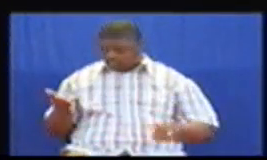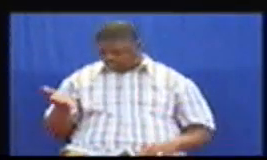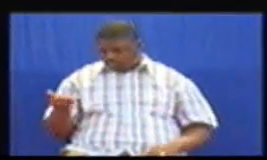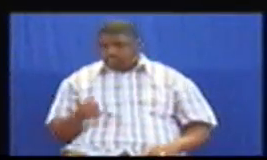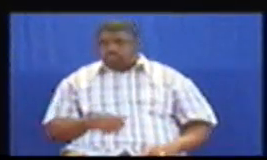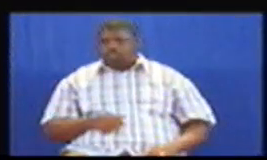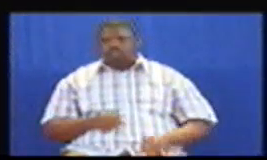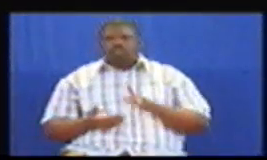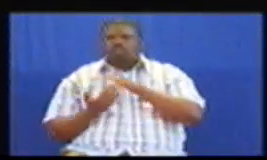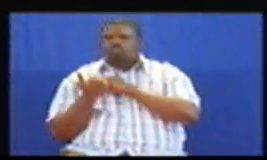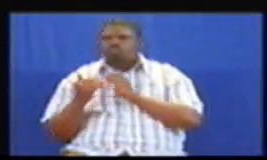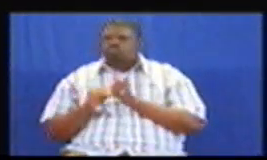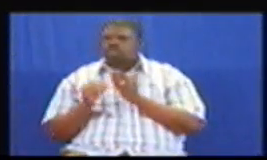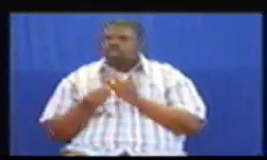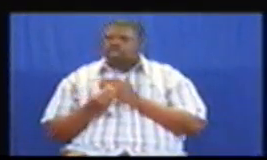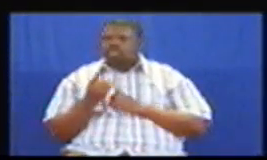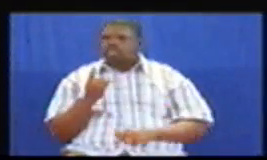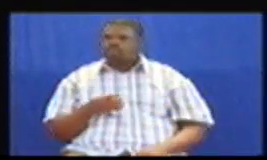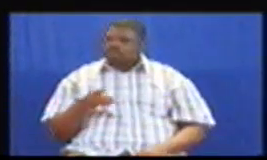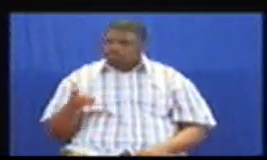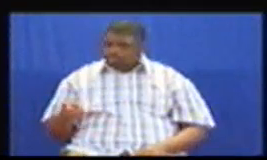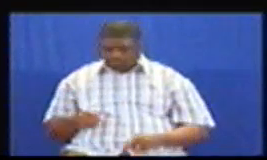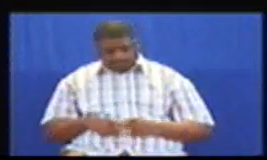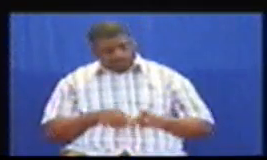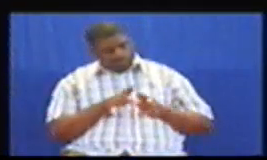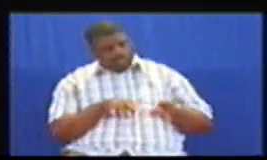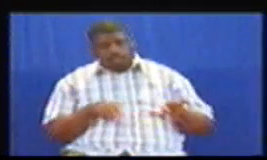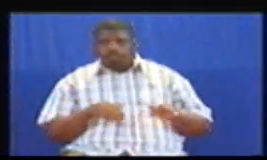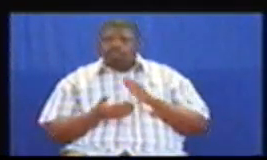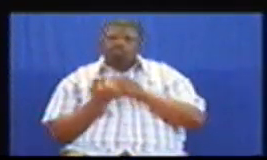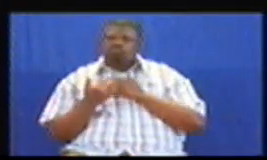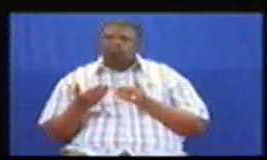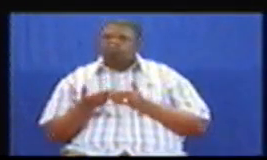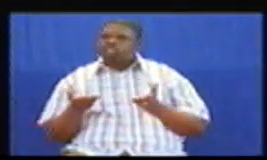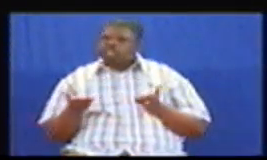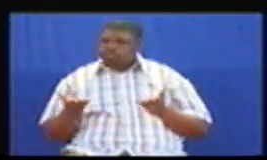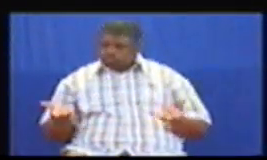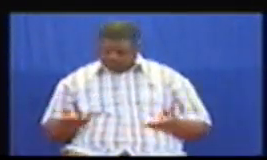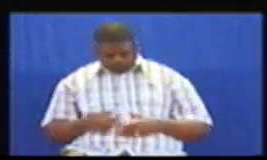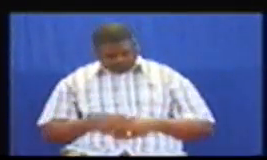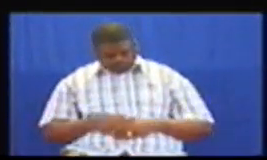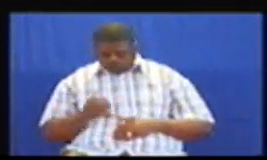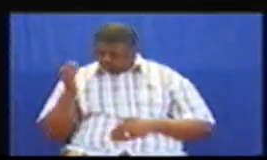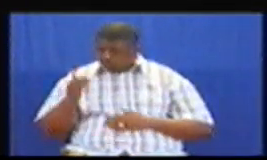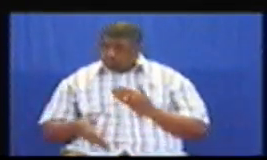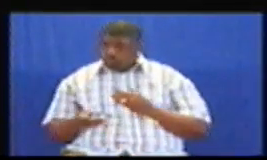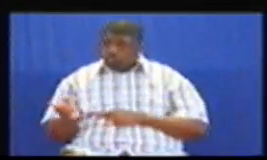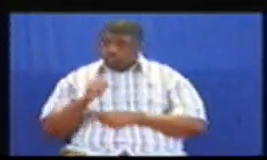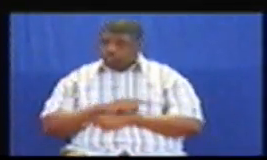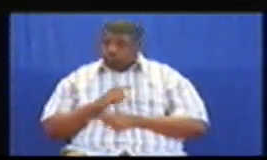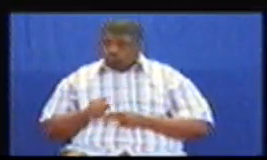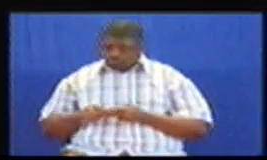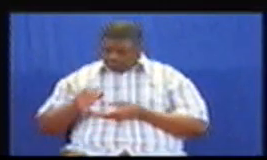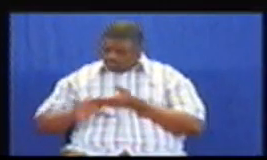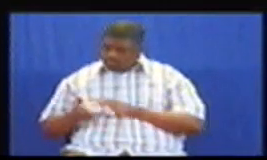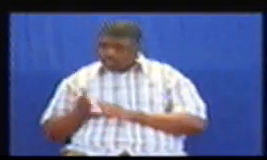ya DPP ni yapi na majukumu ya mahakama ni yapi. Mwisho wa siku, panapokuwepo makubaliano